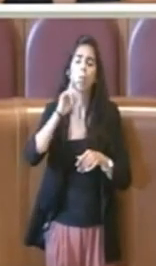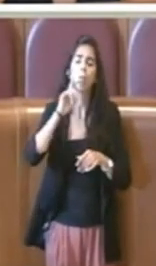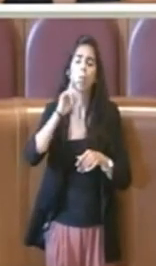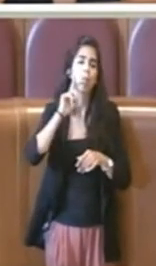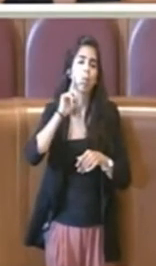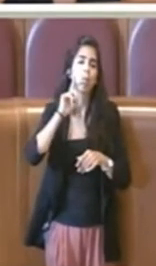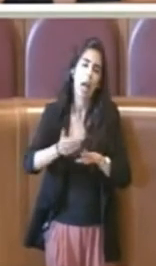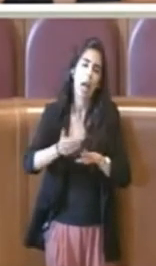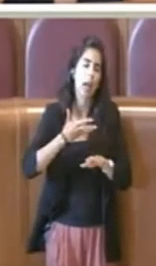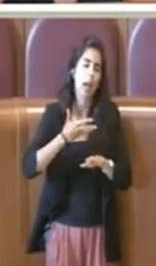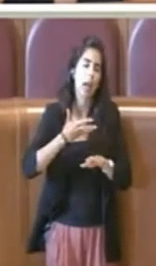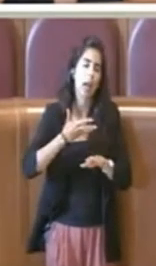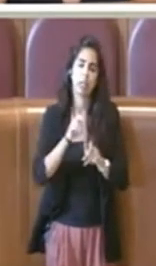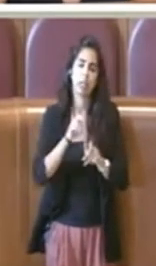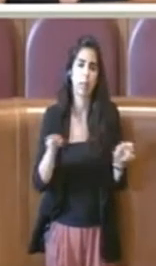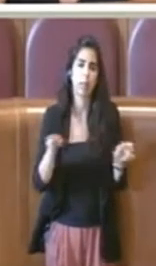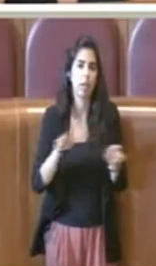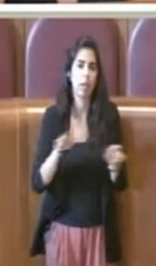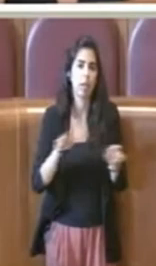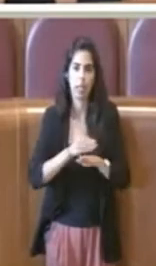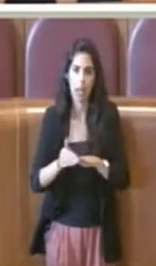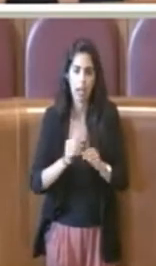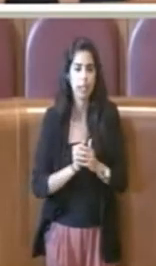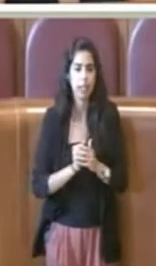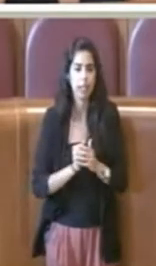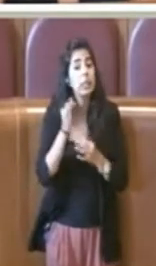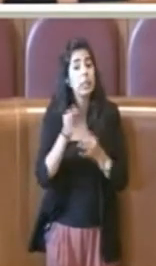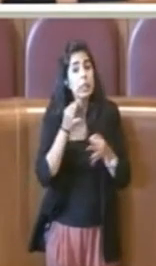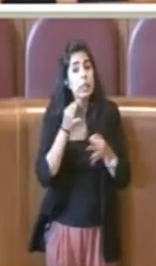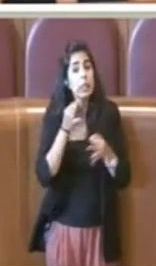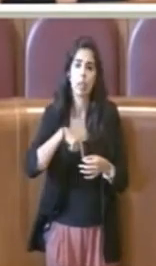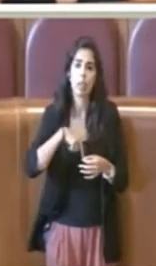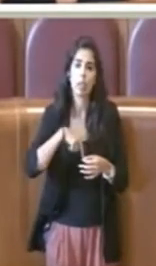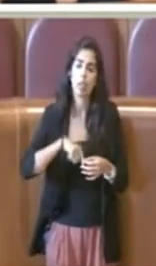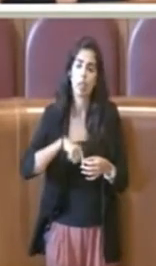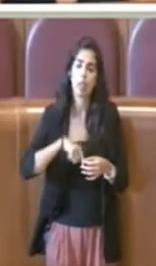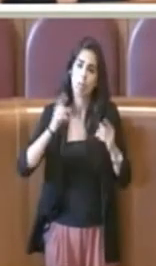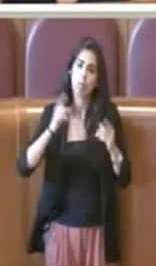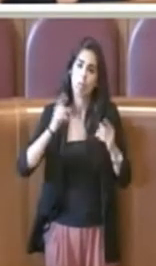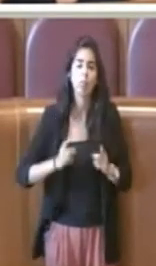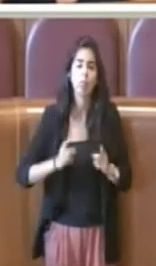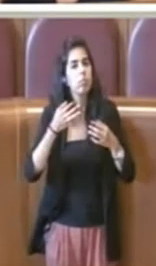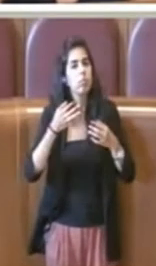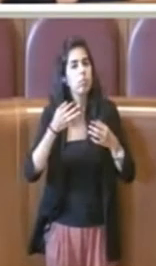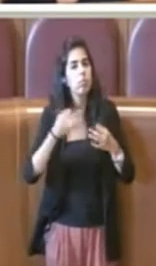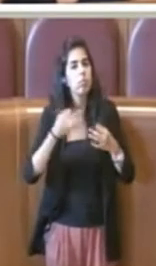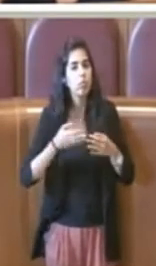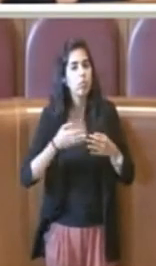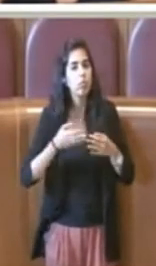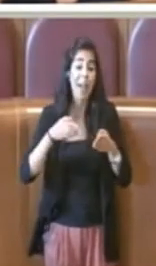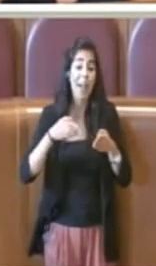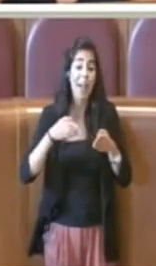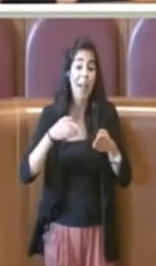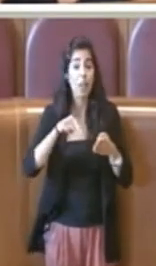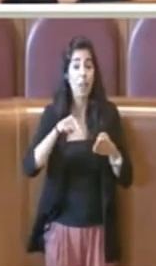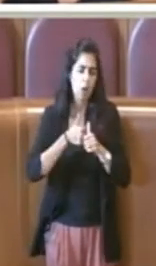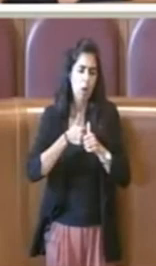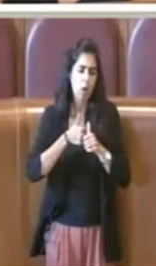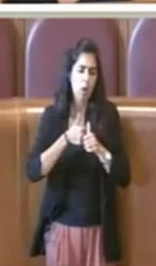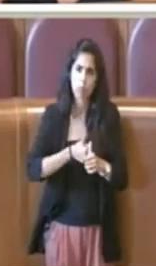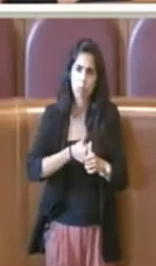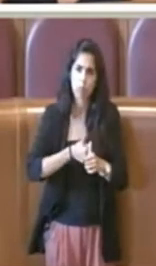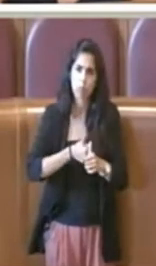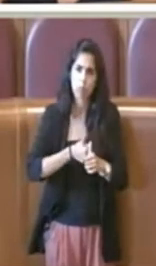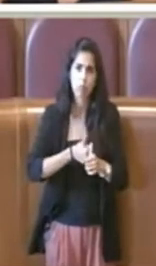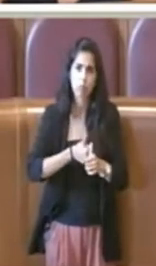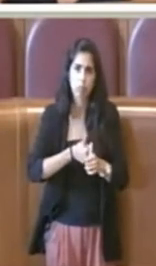di consolidato. Quindi abbiamo voluto seguire questo percorso per andare ancora una